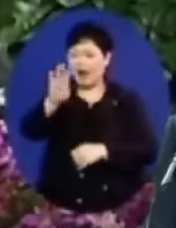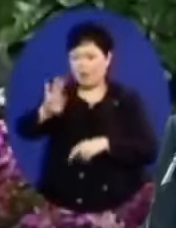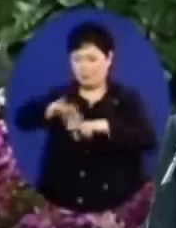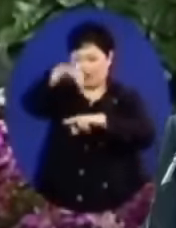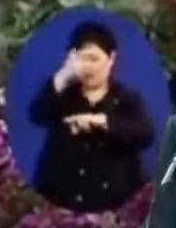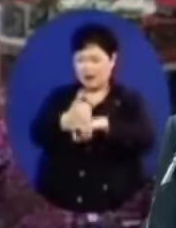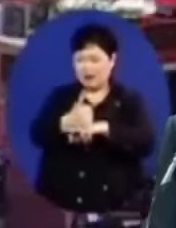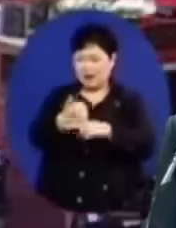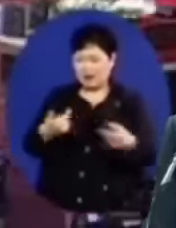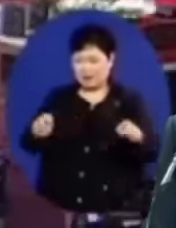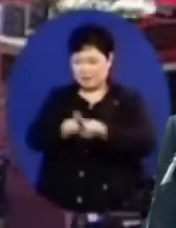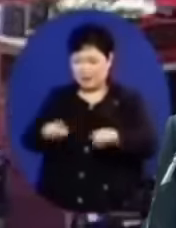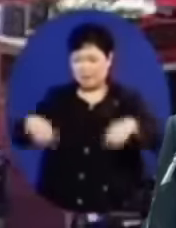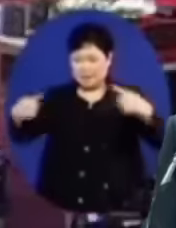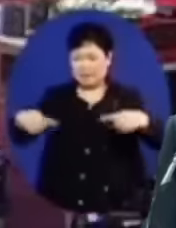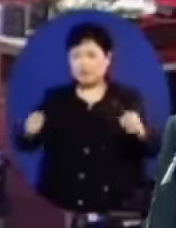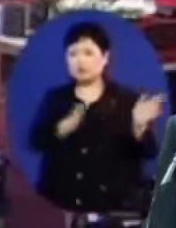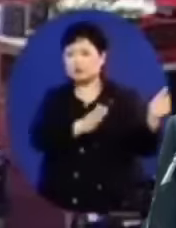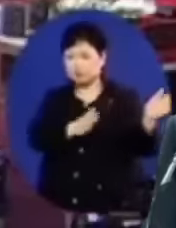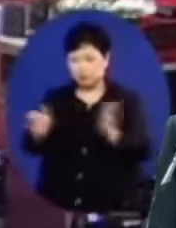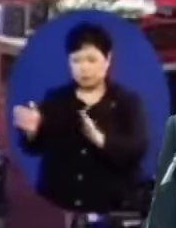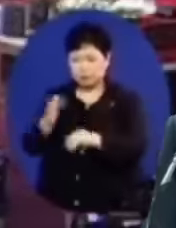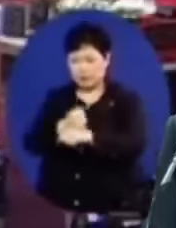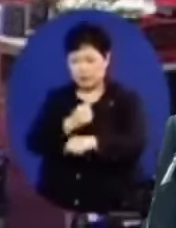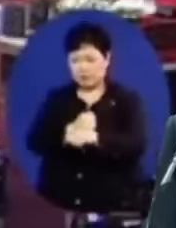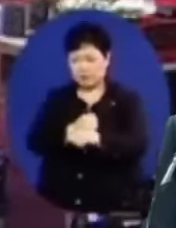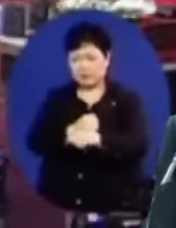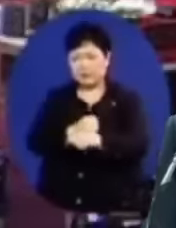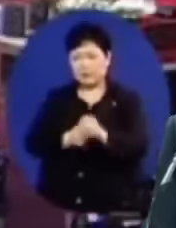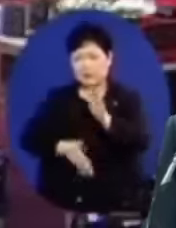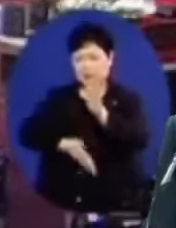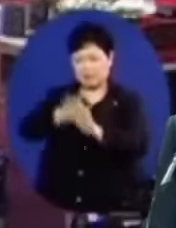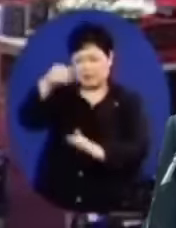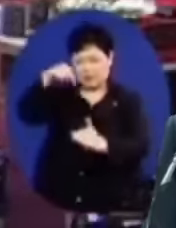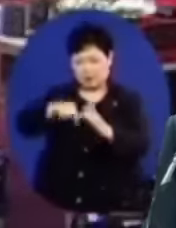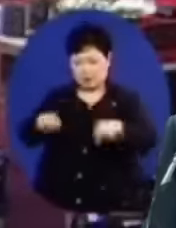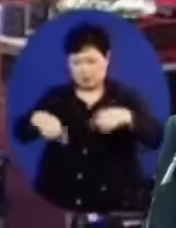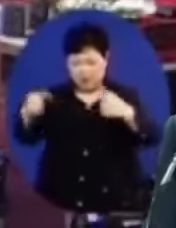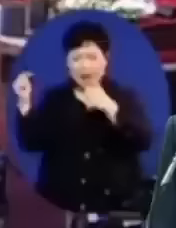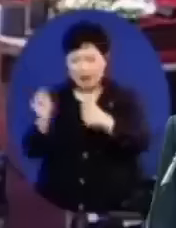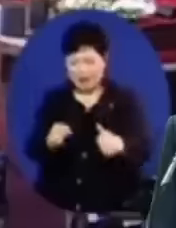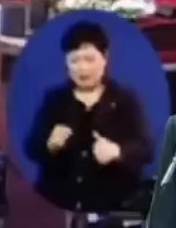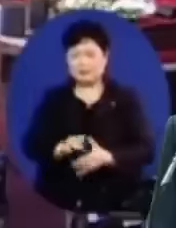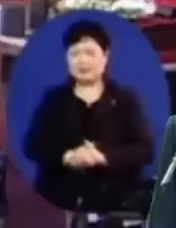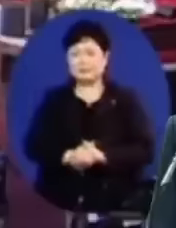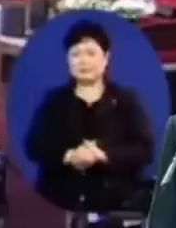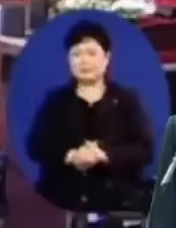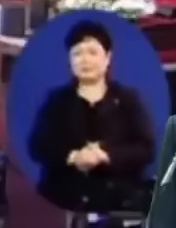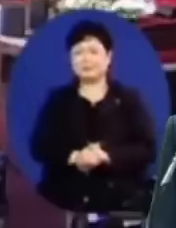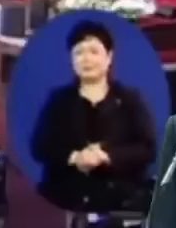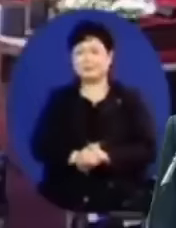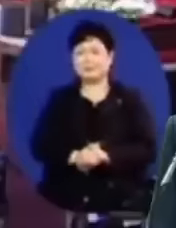마차를 정비해서 시내로 들어가라고 했습니다.